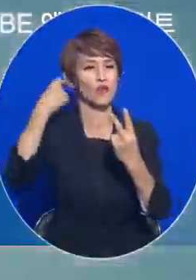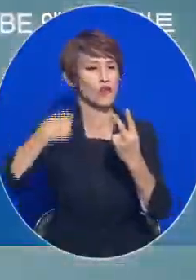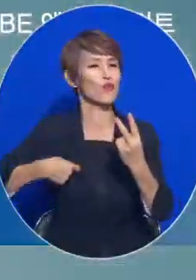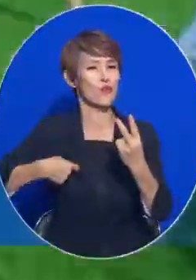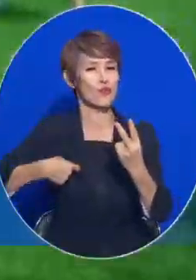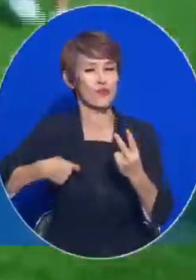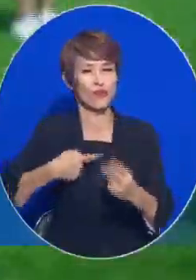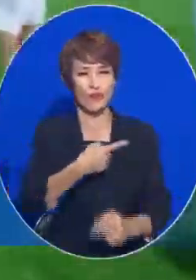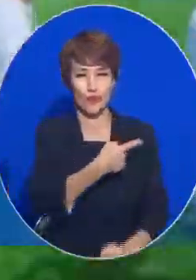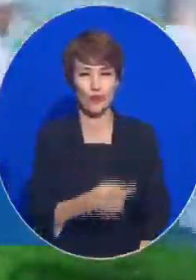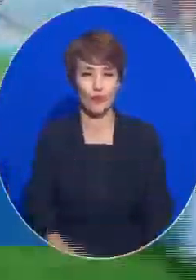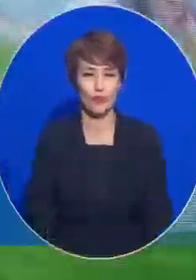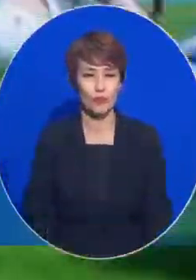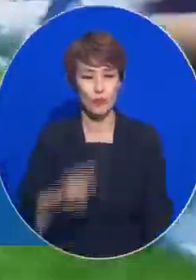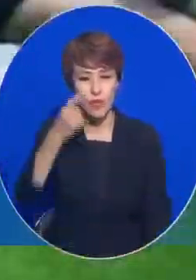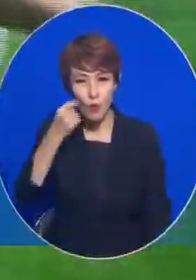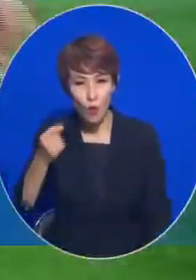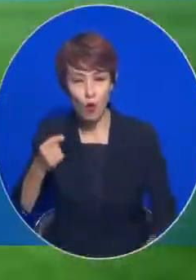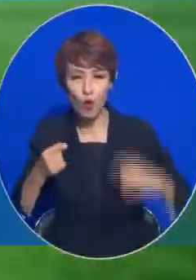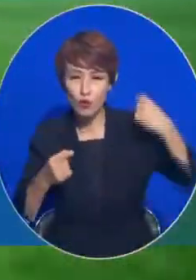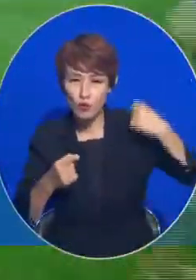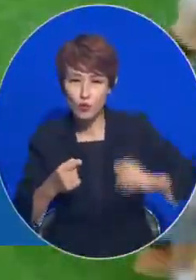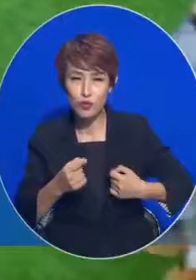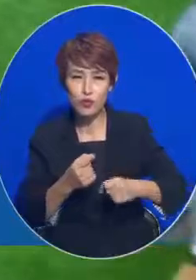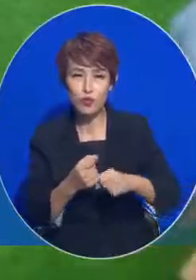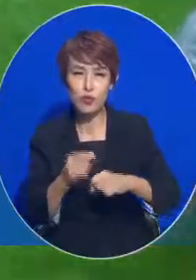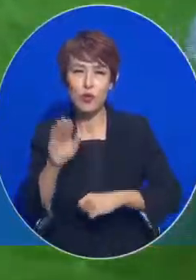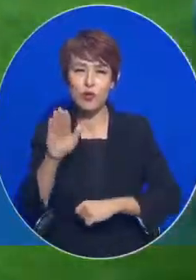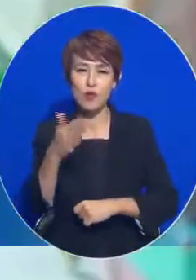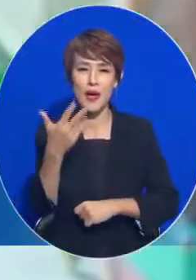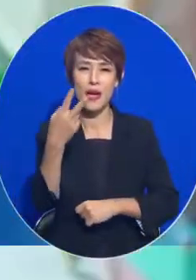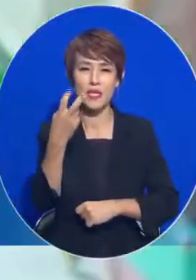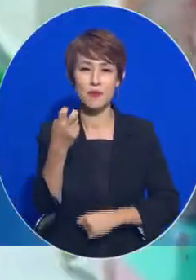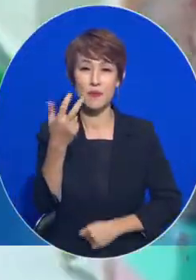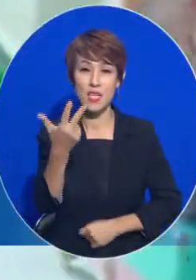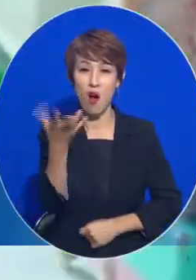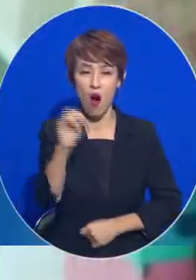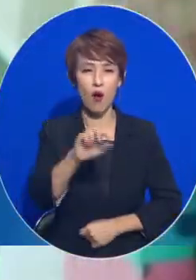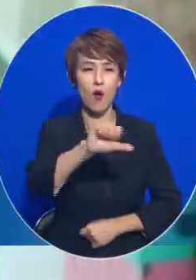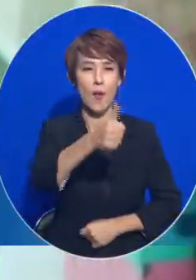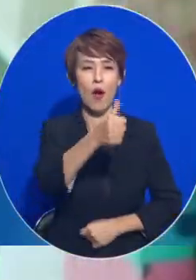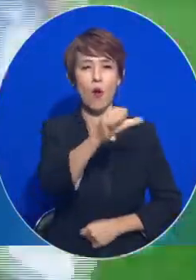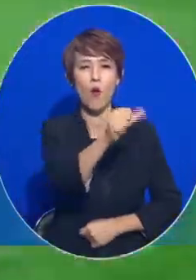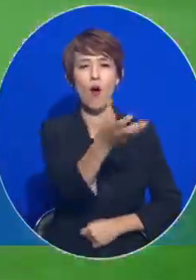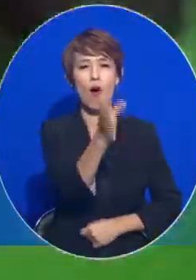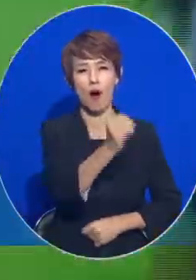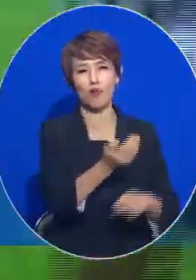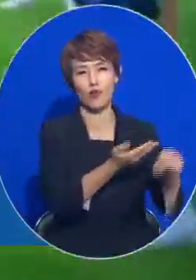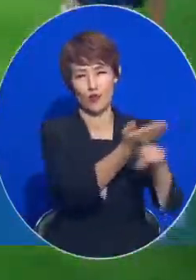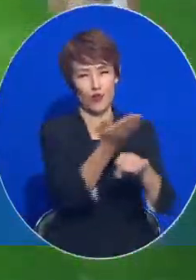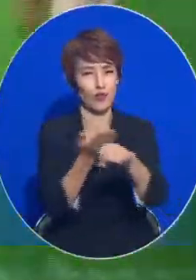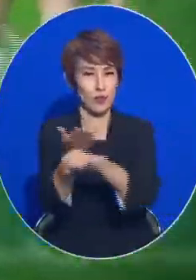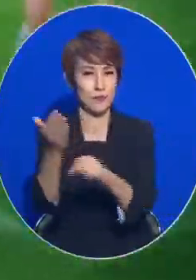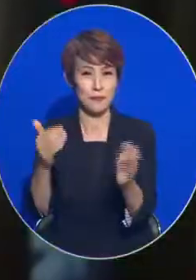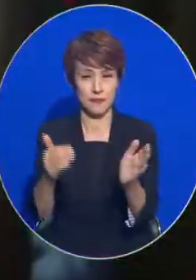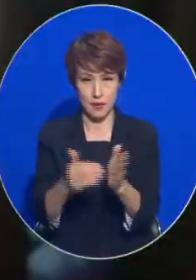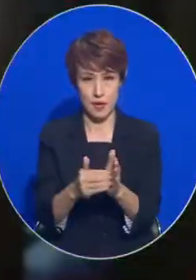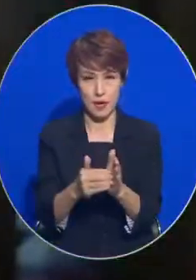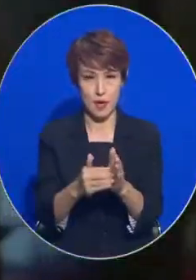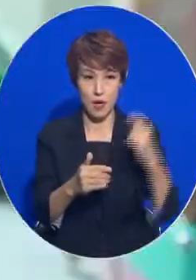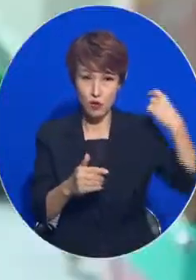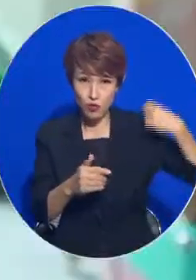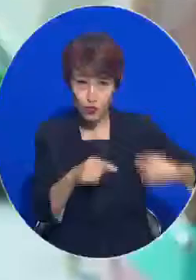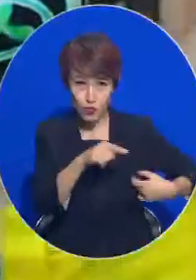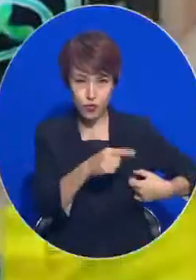차지했습니다. 일본과 중국에 각각 927억 원과 505억 원을 수출했는데 특히 중국의